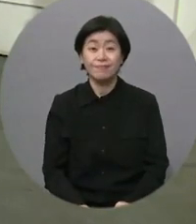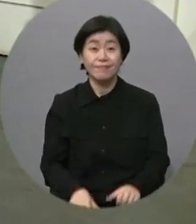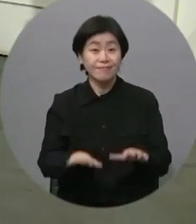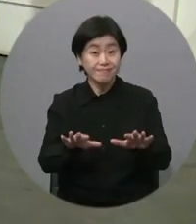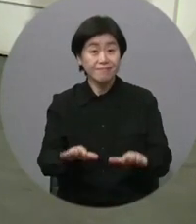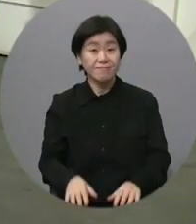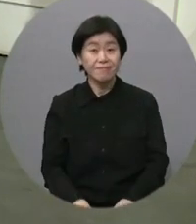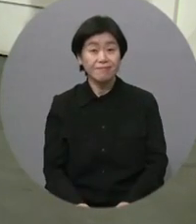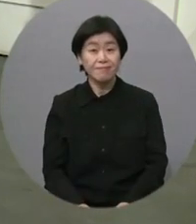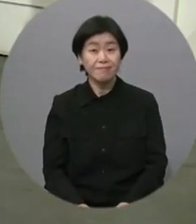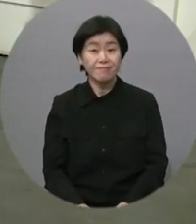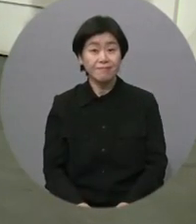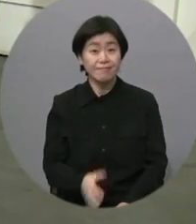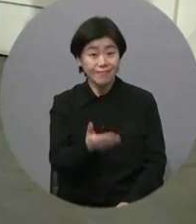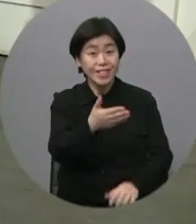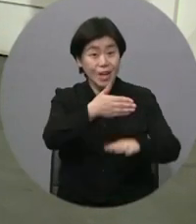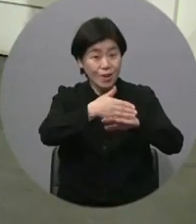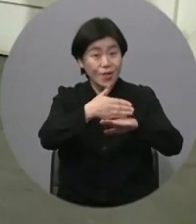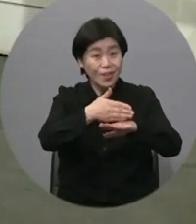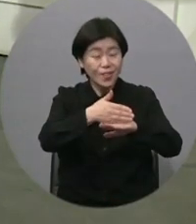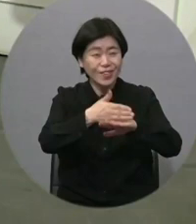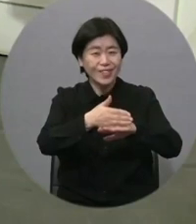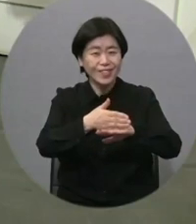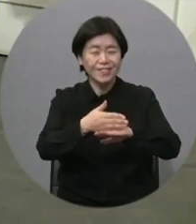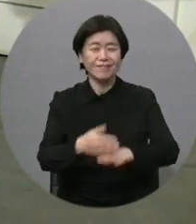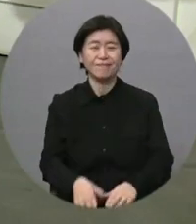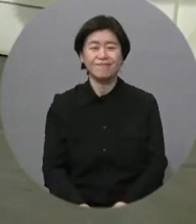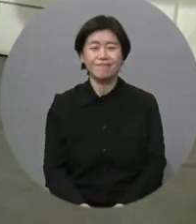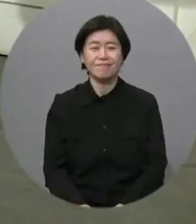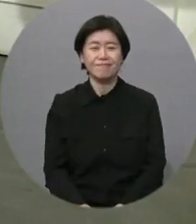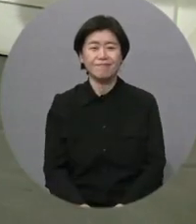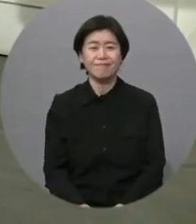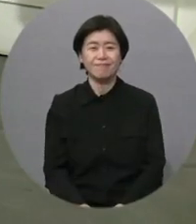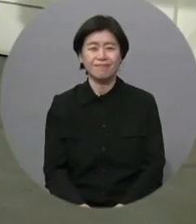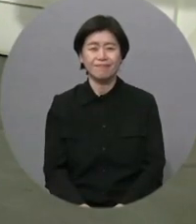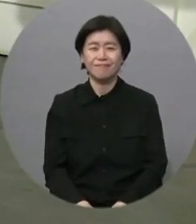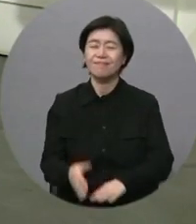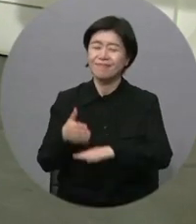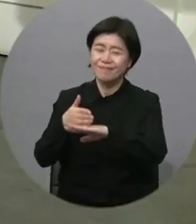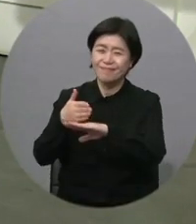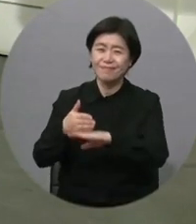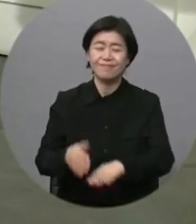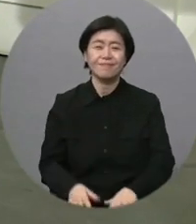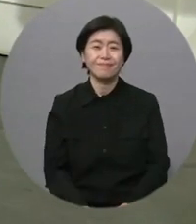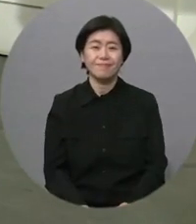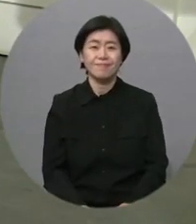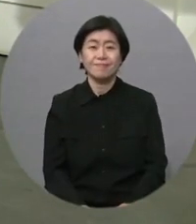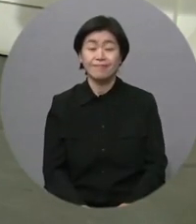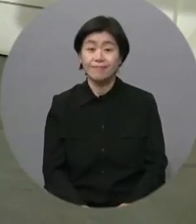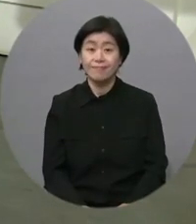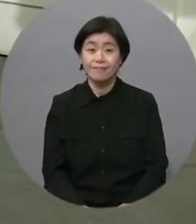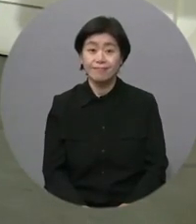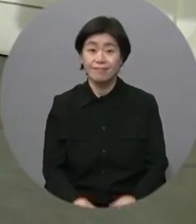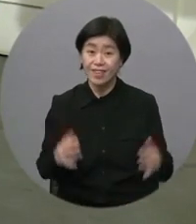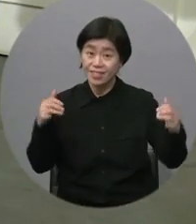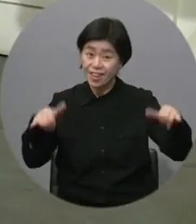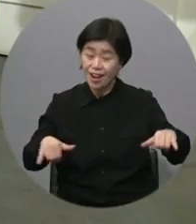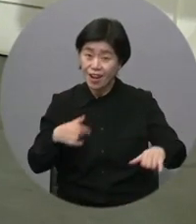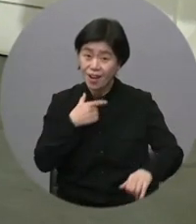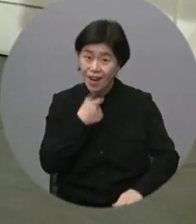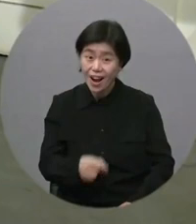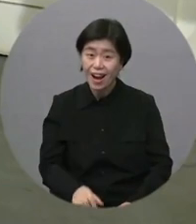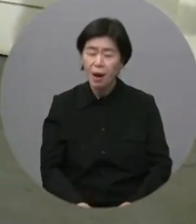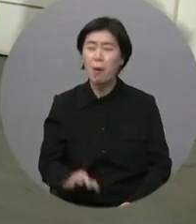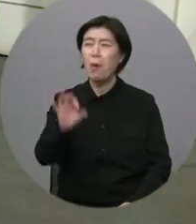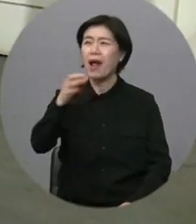감사합니다. 이쯤에서 형님 고맙습니다. 감사합니다. 아, 예. 예. 아, 끌려고요. 예.